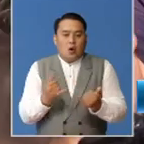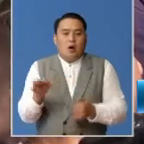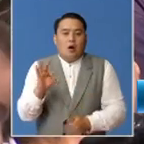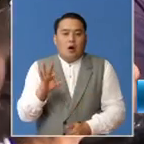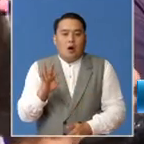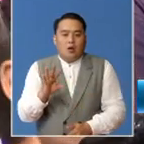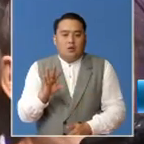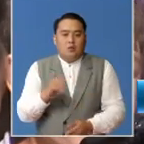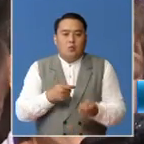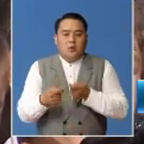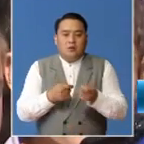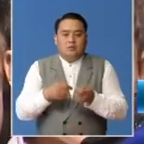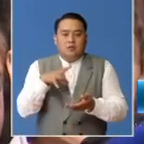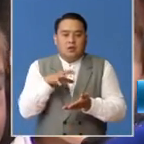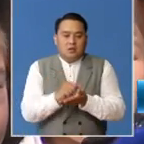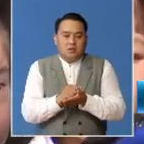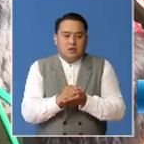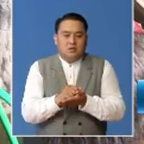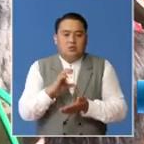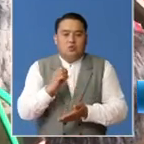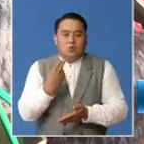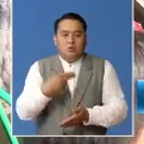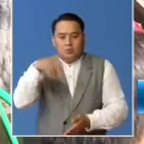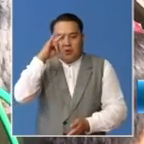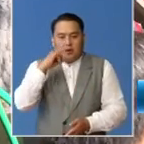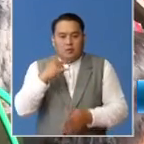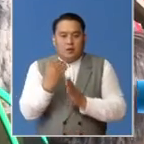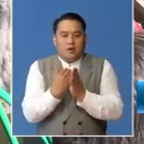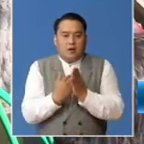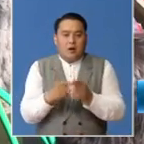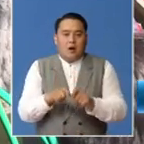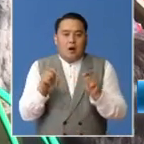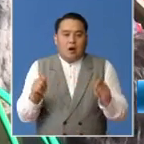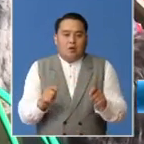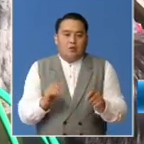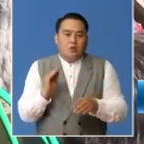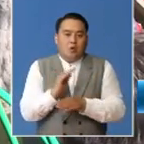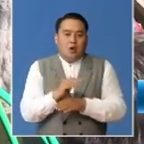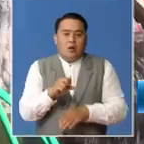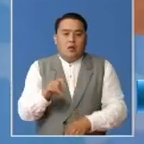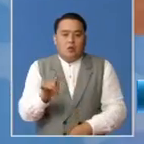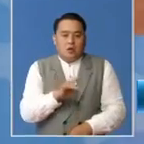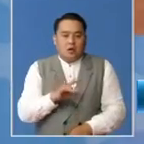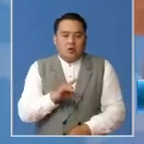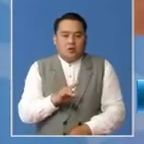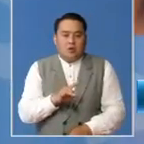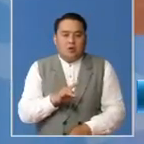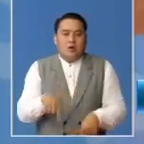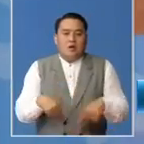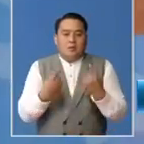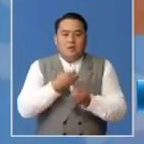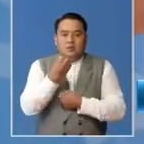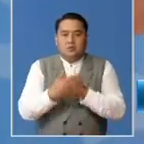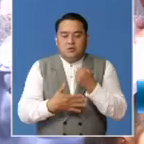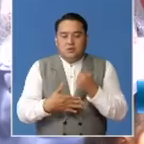октябре, рассказали в Управлении координации занятости социальных программ, ожидается открытие еще одного в Балакольском районе. В реабилитационном